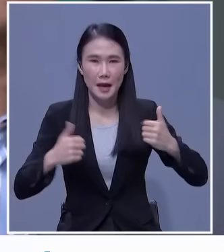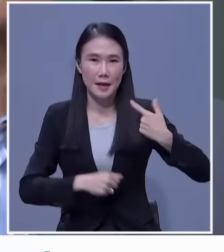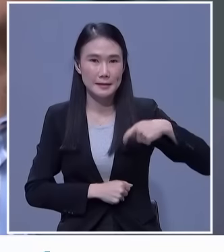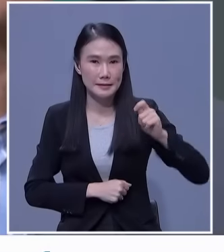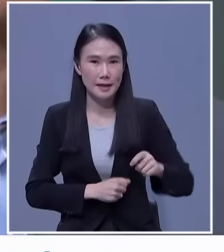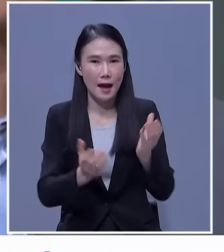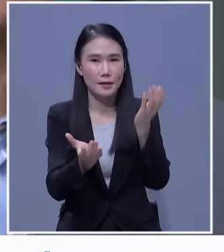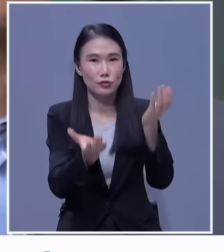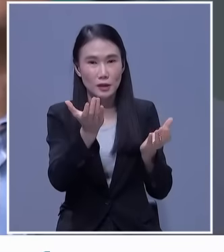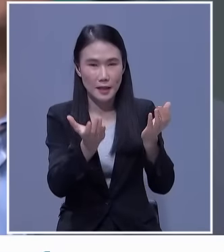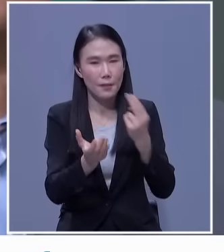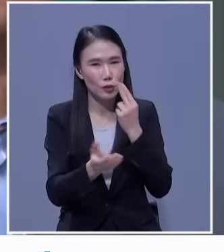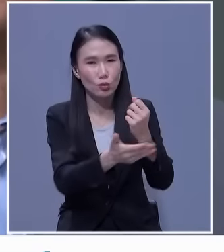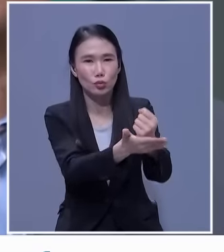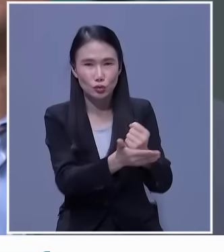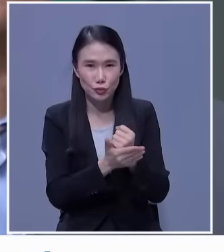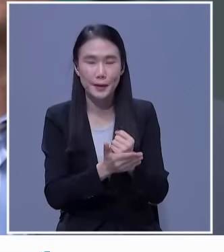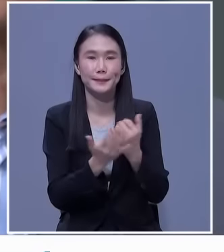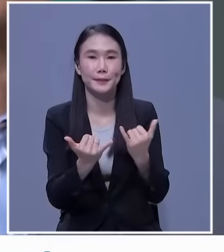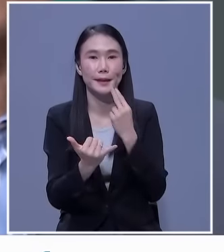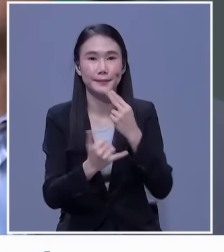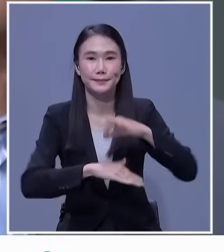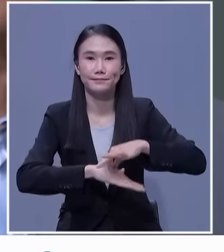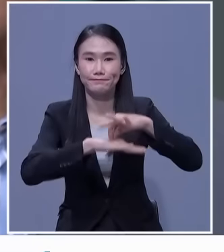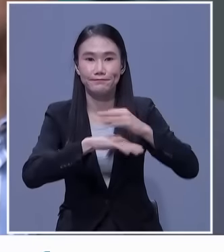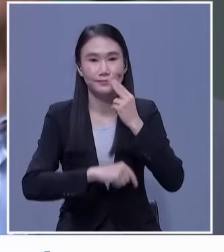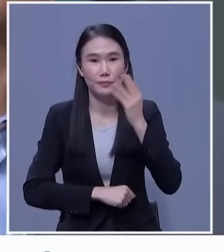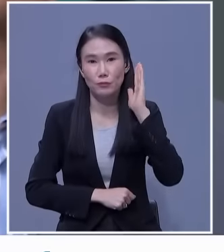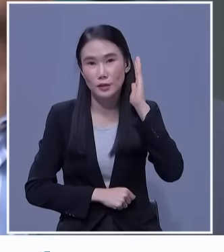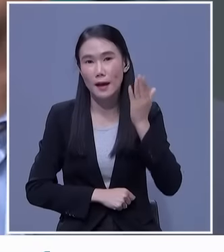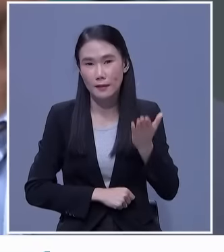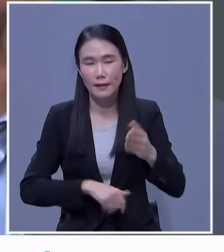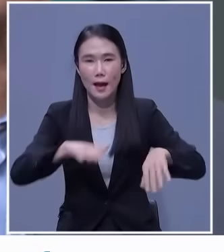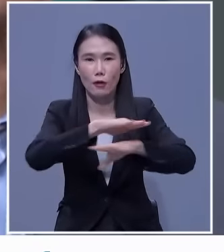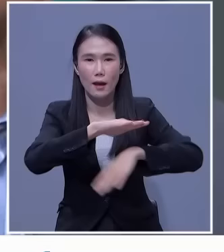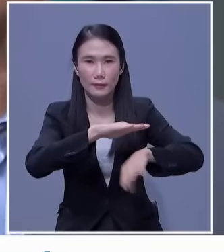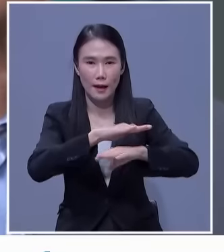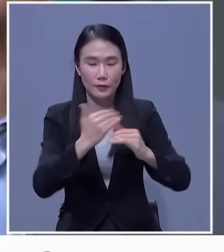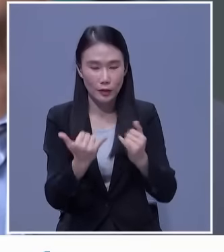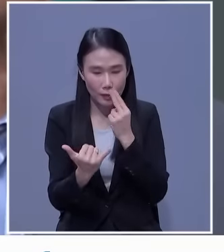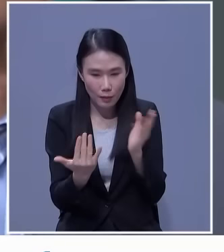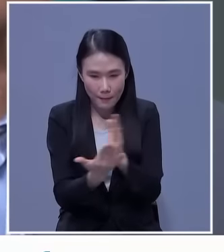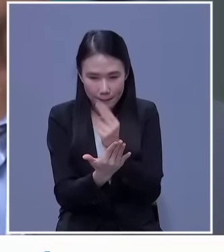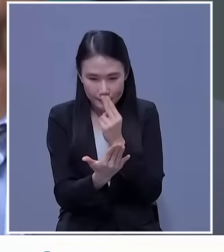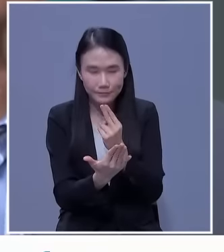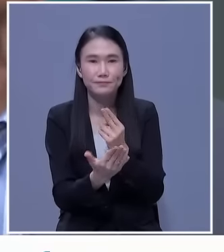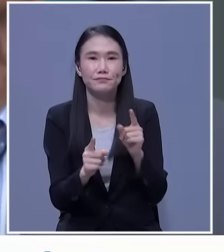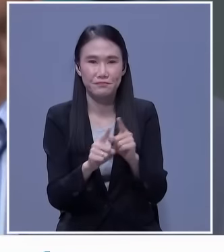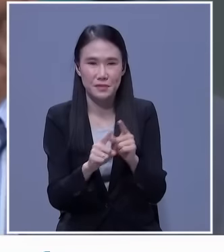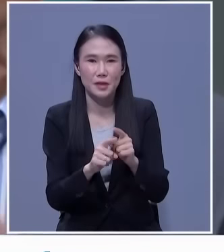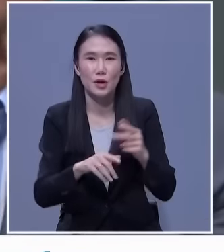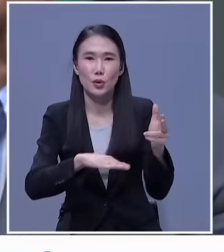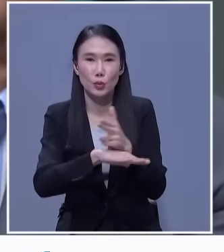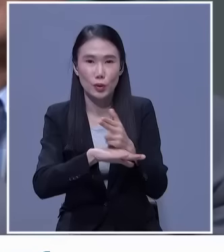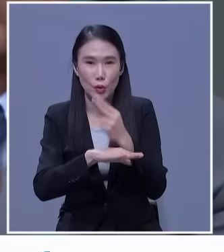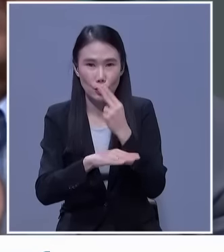ติธรรมจะเป็นที่พึ่งสุดท้ายซึ่งตอนนี้ทางอดีตอัยการอาวุโสก็บอกว่าได้รวบรวมพยานหลักฐานจนพบว่ามีการตัดต่อเทปจ